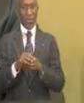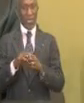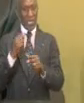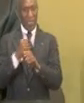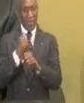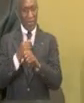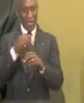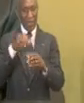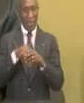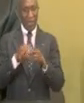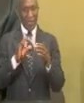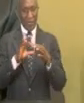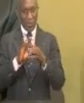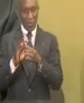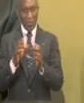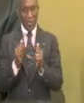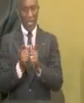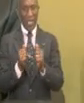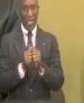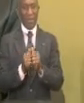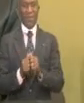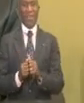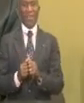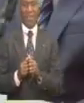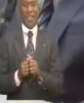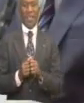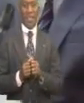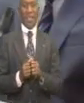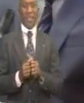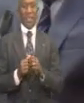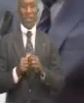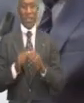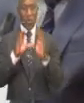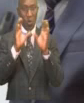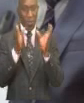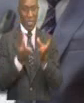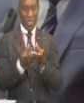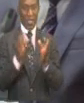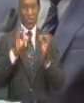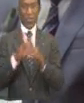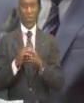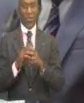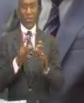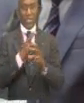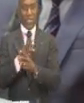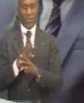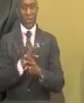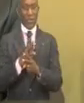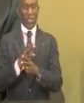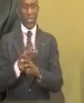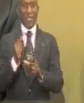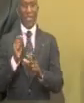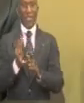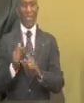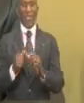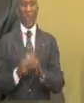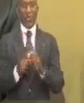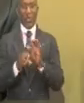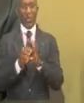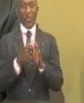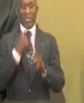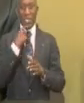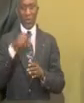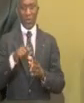nos troubles. Sur le plan économique, le Conseil note avec satisfaction les bons comportements des différents